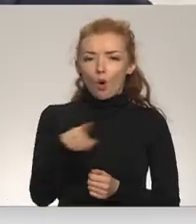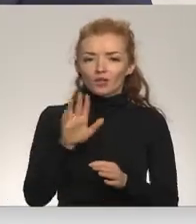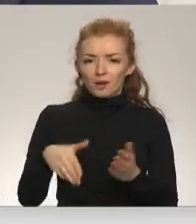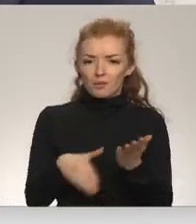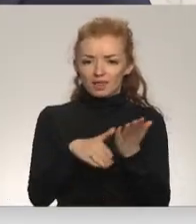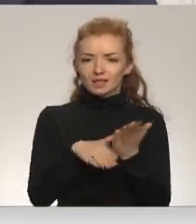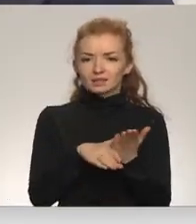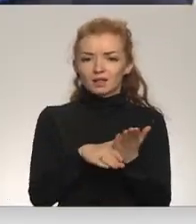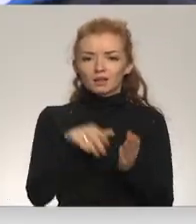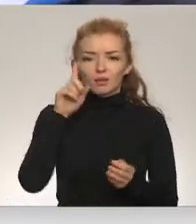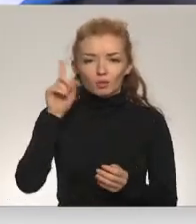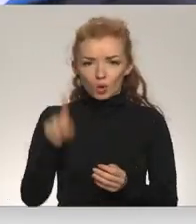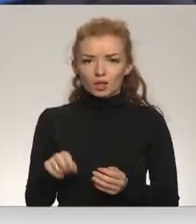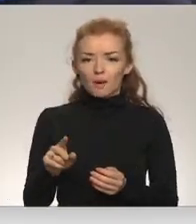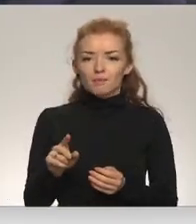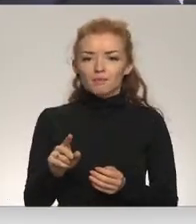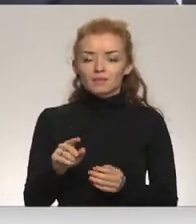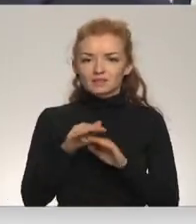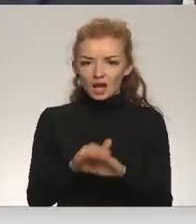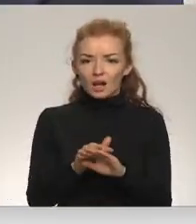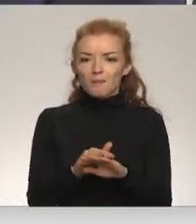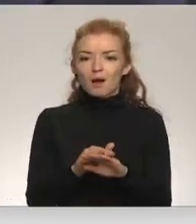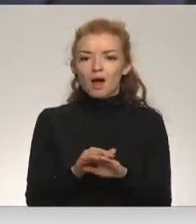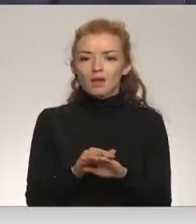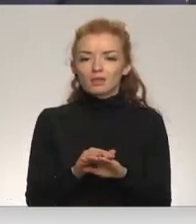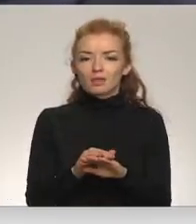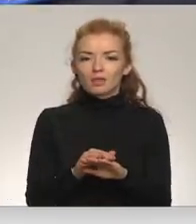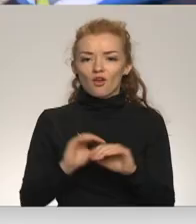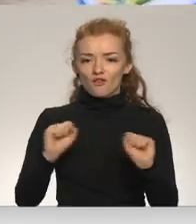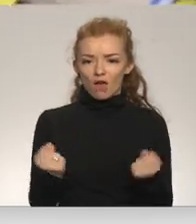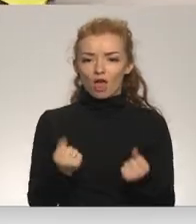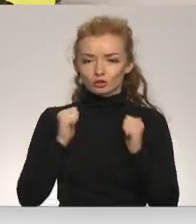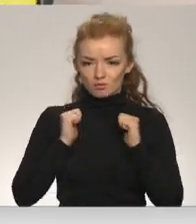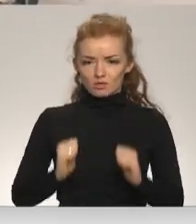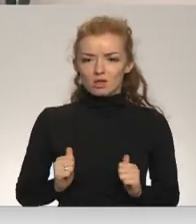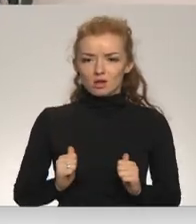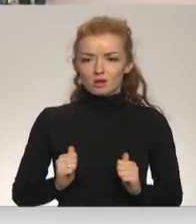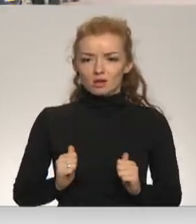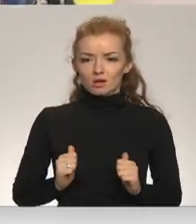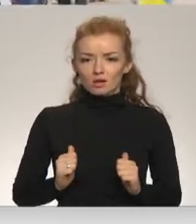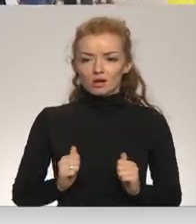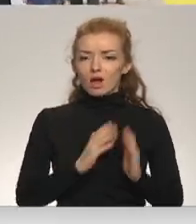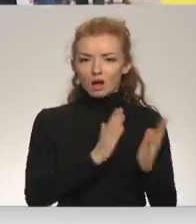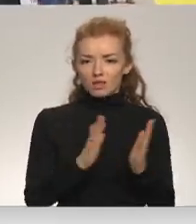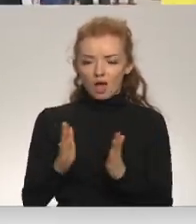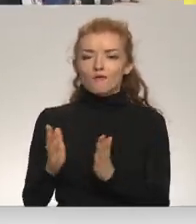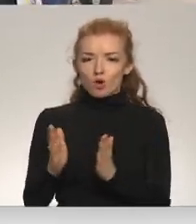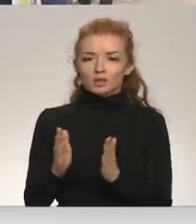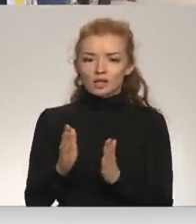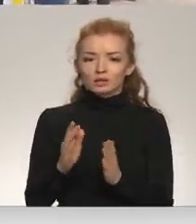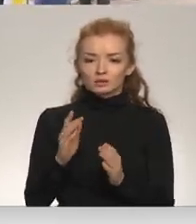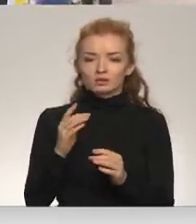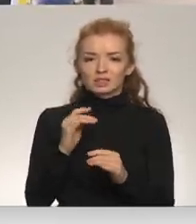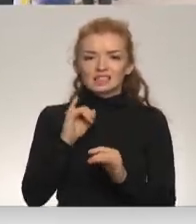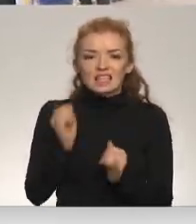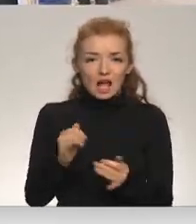Ukraiņiem? Nu, protams, kā pirmkārt saglabāt vēso mieru. Pirmkārt gatavoties sliktākajam un cerēt,